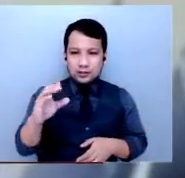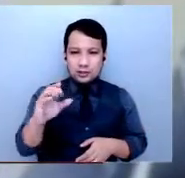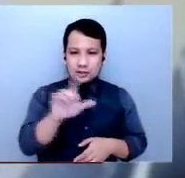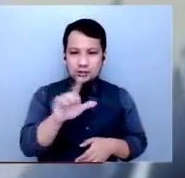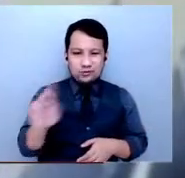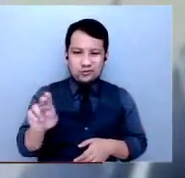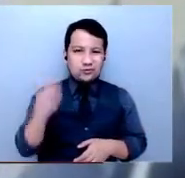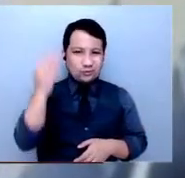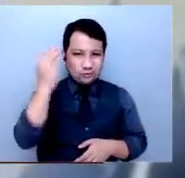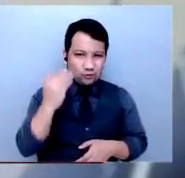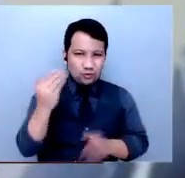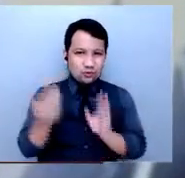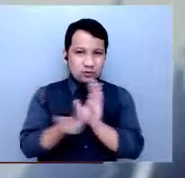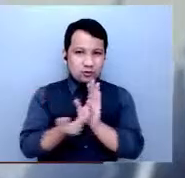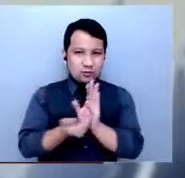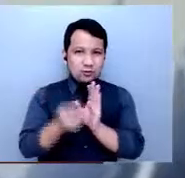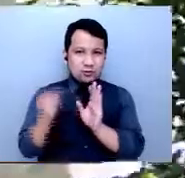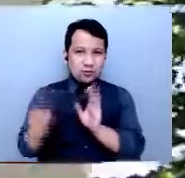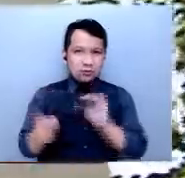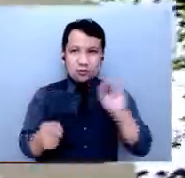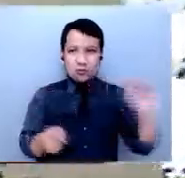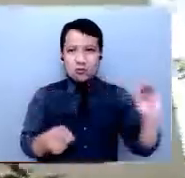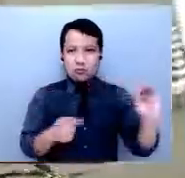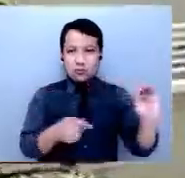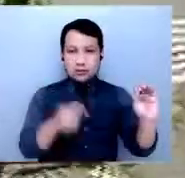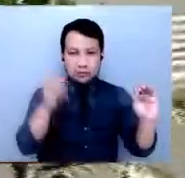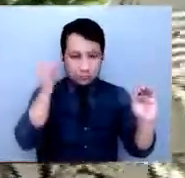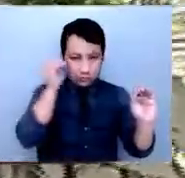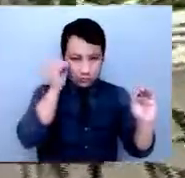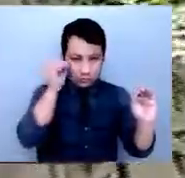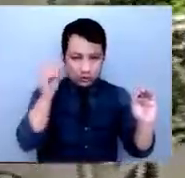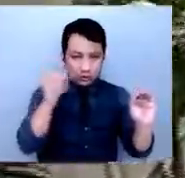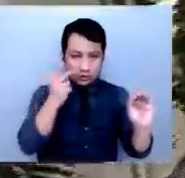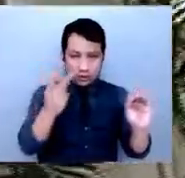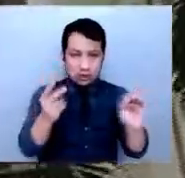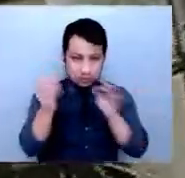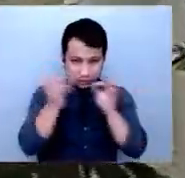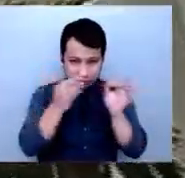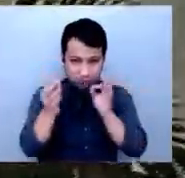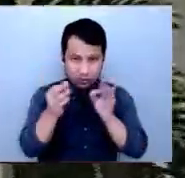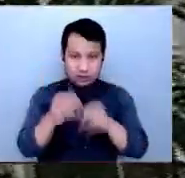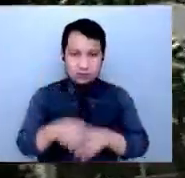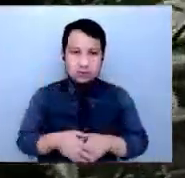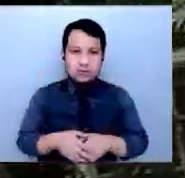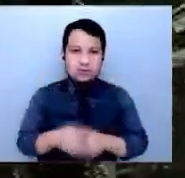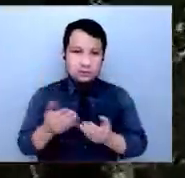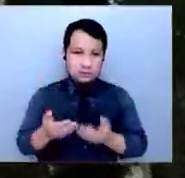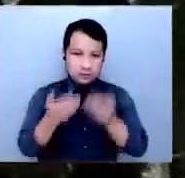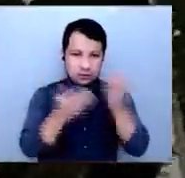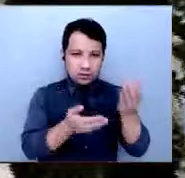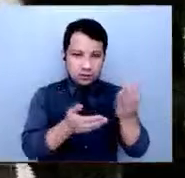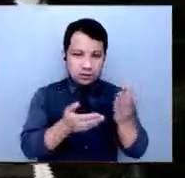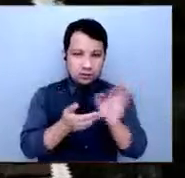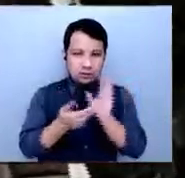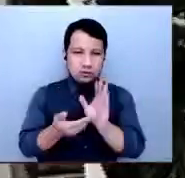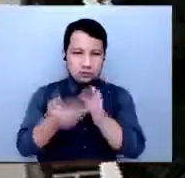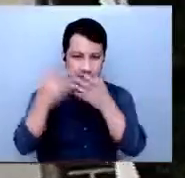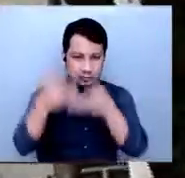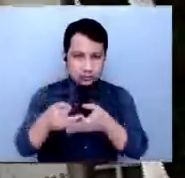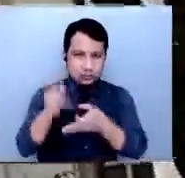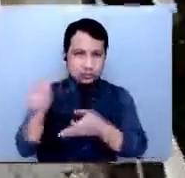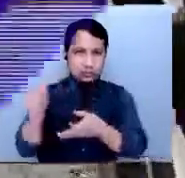ebidensyang pagmamay-ari nga ni Ongpin ang mga nakitang droga. Ia-appel raw ng prosekusyon ang desisyon ng